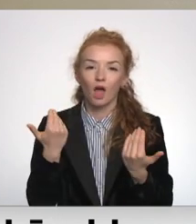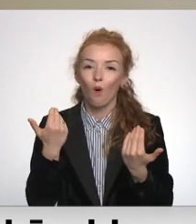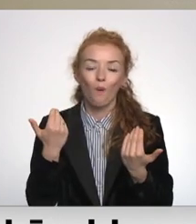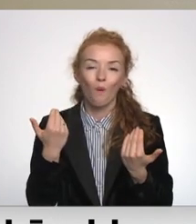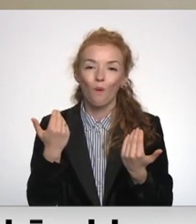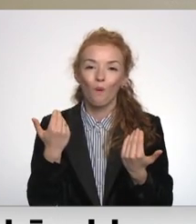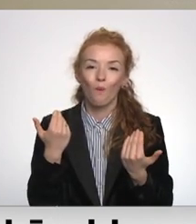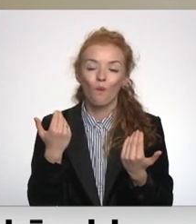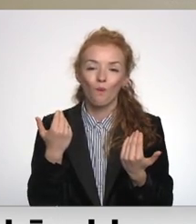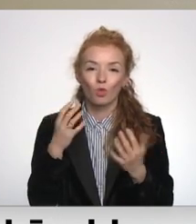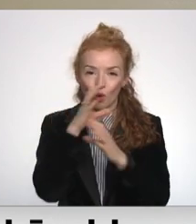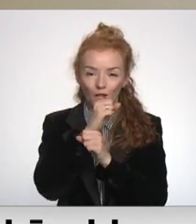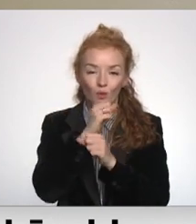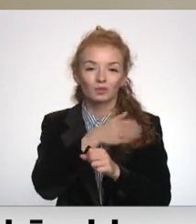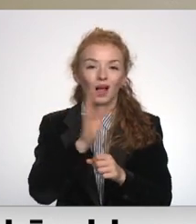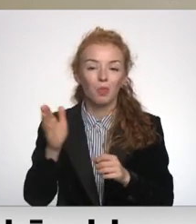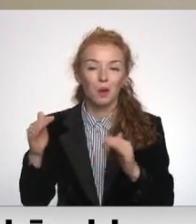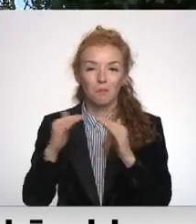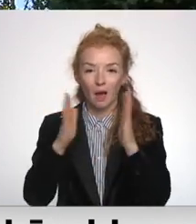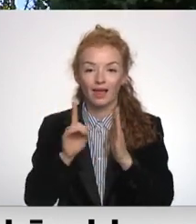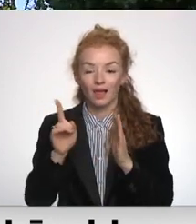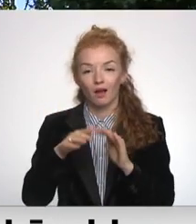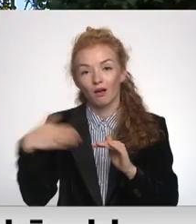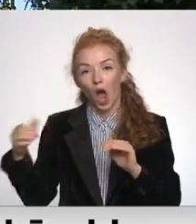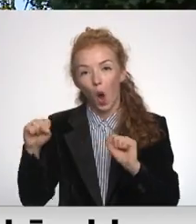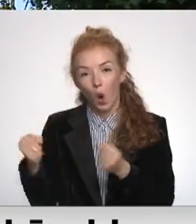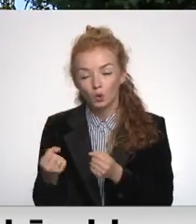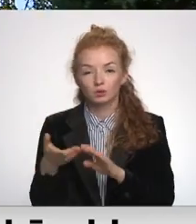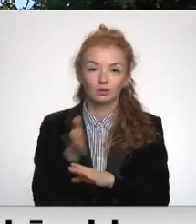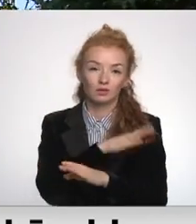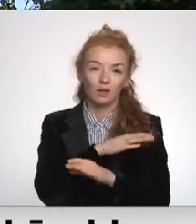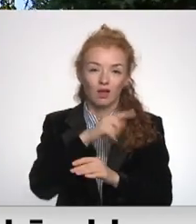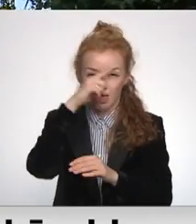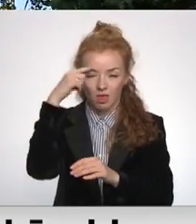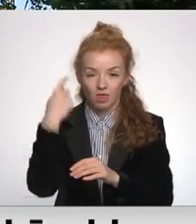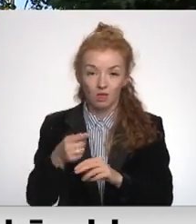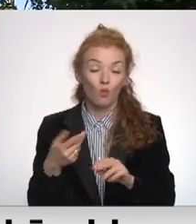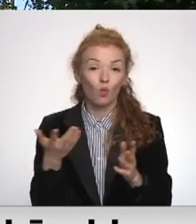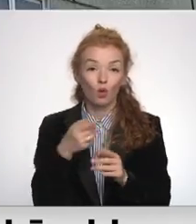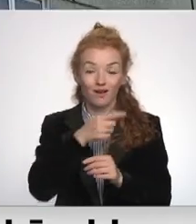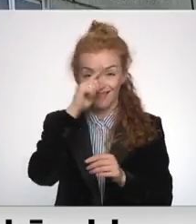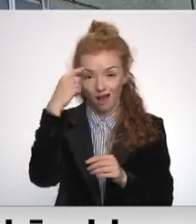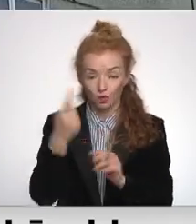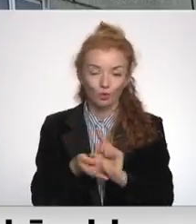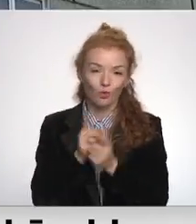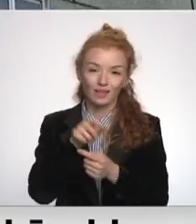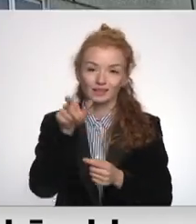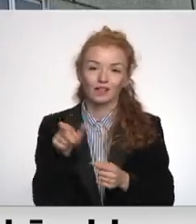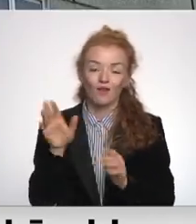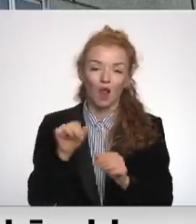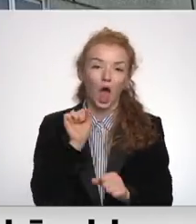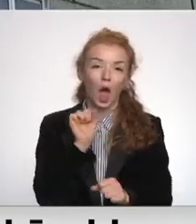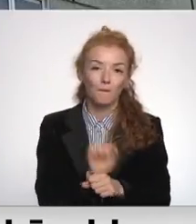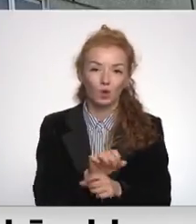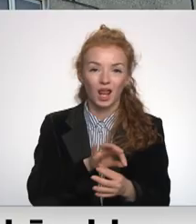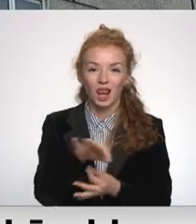ka katram mājām ir savas augstais gals un savas karstais gals. Tad, kad tur, kur ir karsts, cilvēki var apturēt